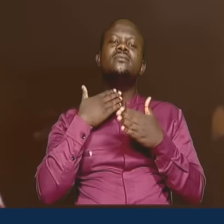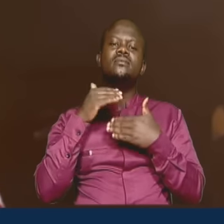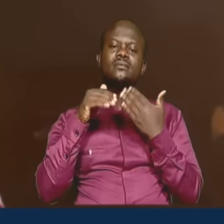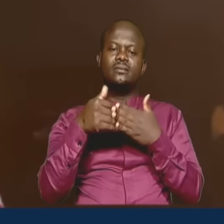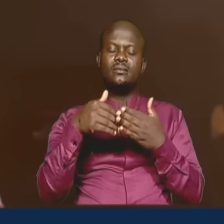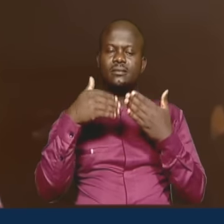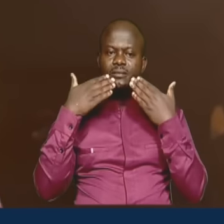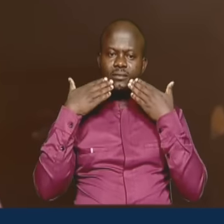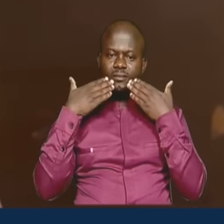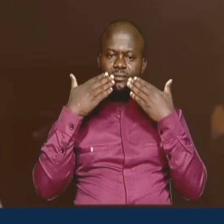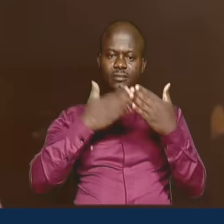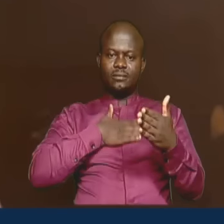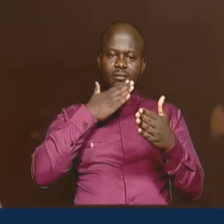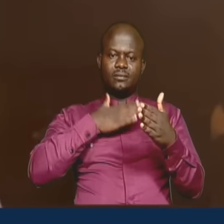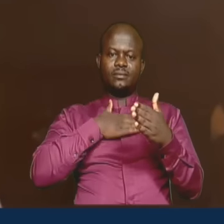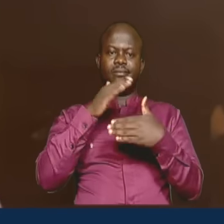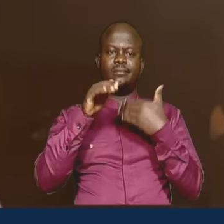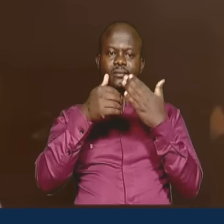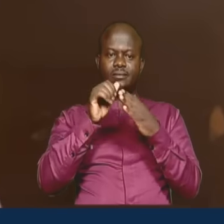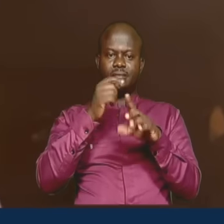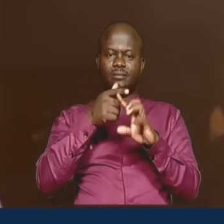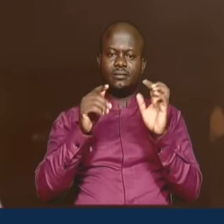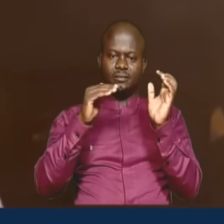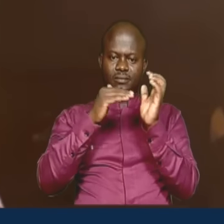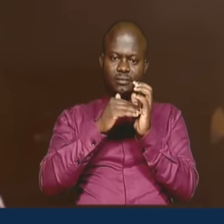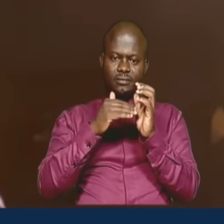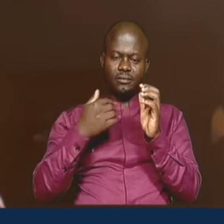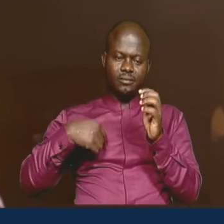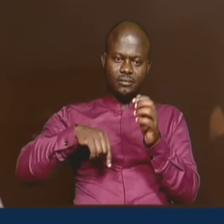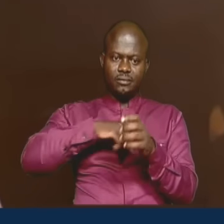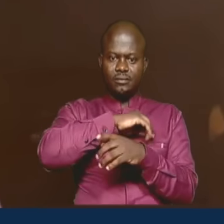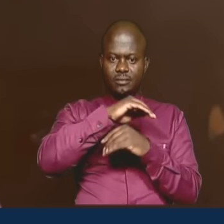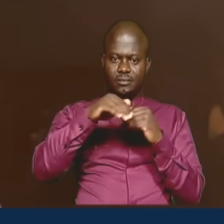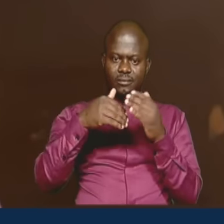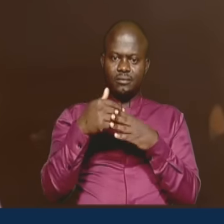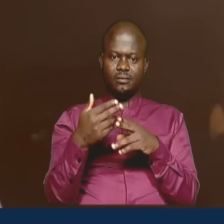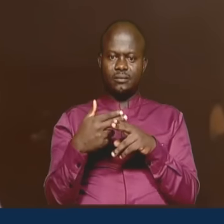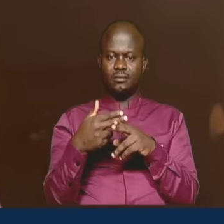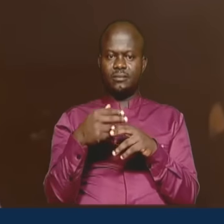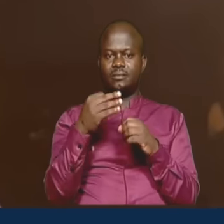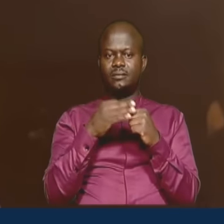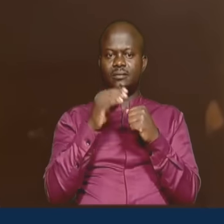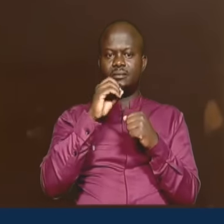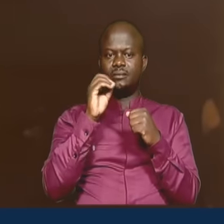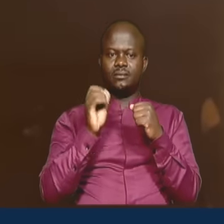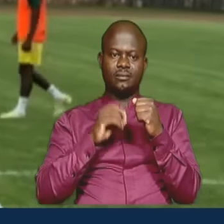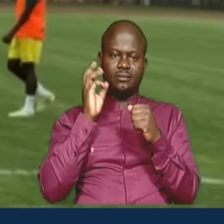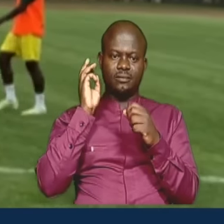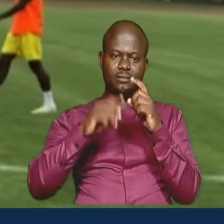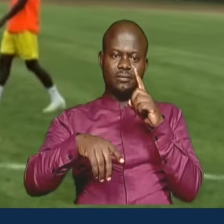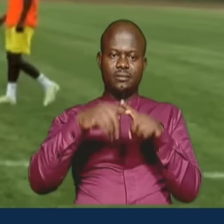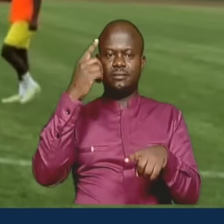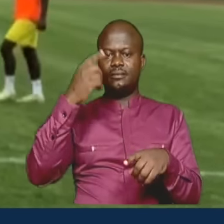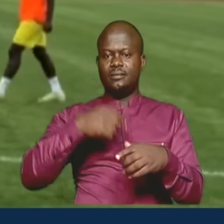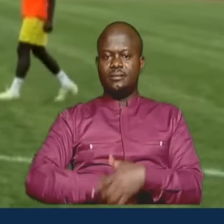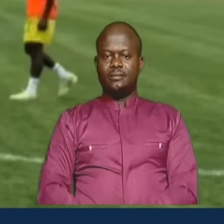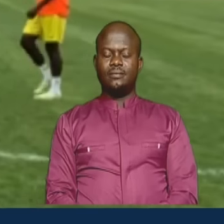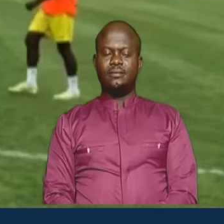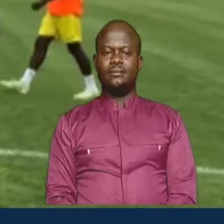ibyishimo, barabishoboye. Kandi ndizera ko ngiye ku kigero cya 80% Libya tuzayitsinda.